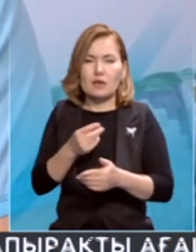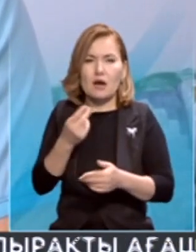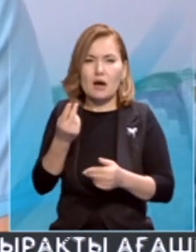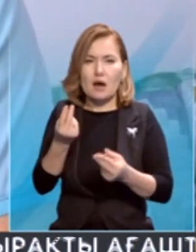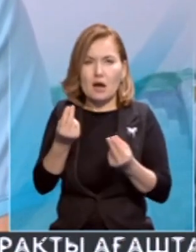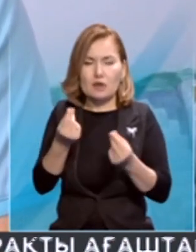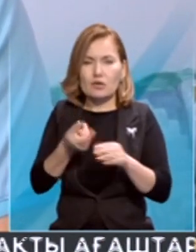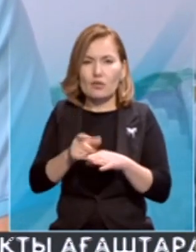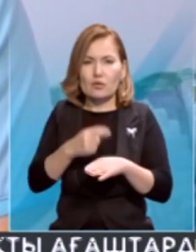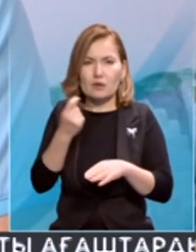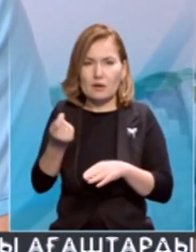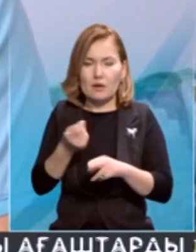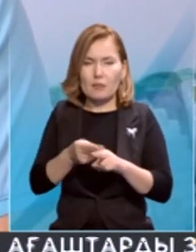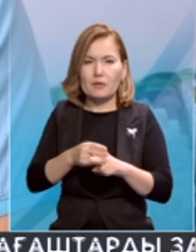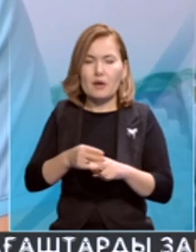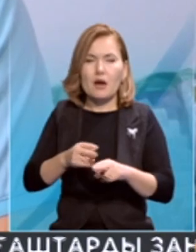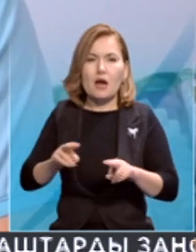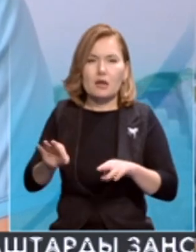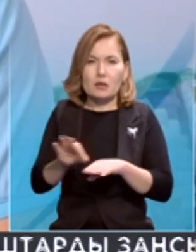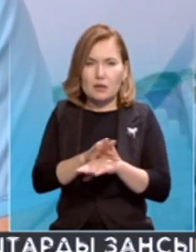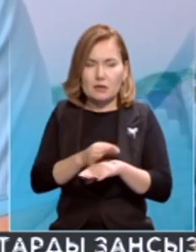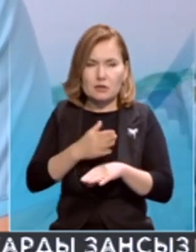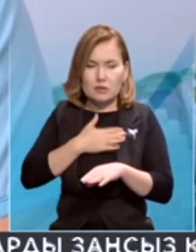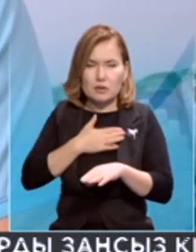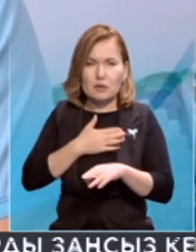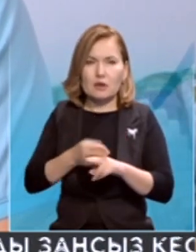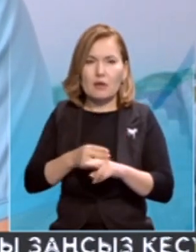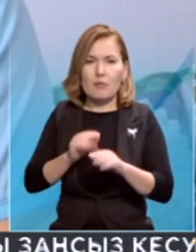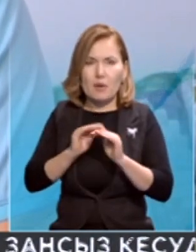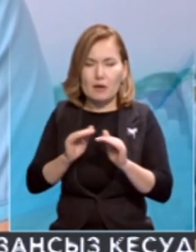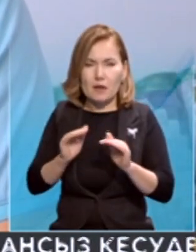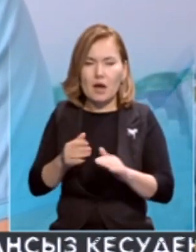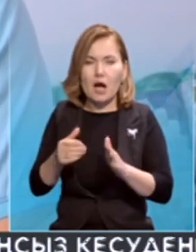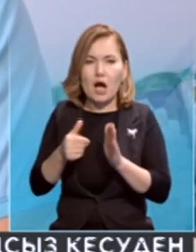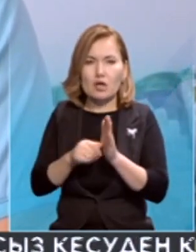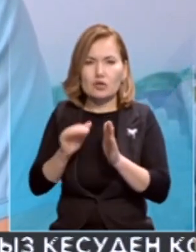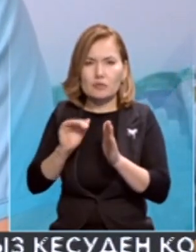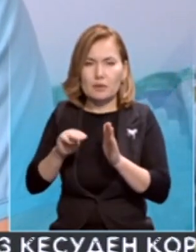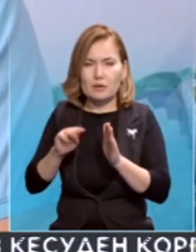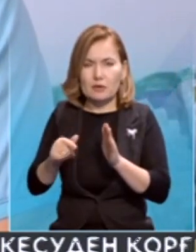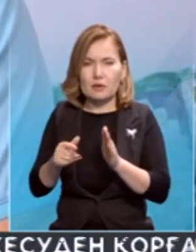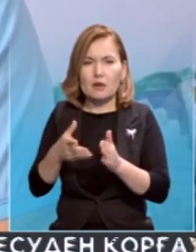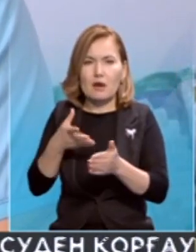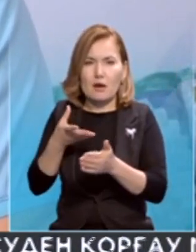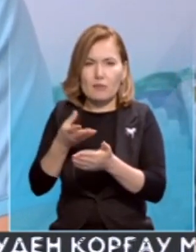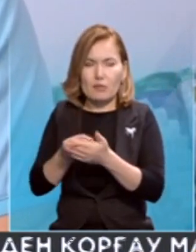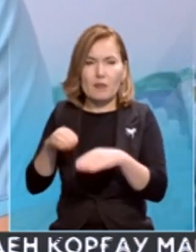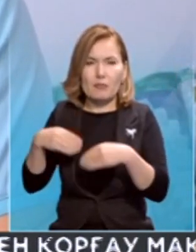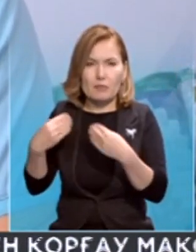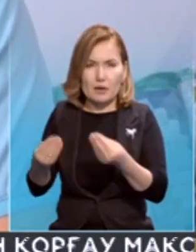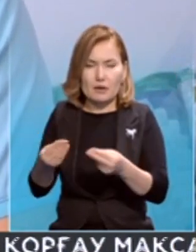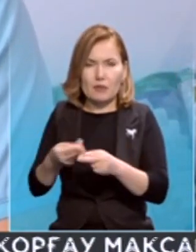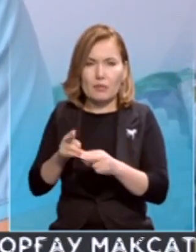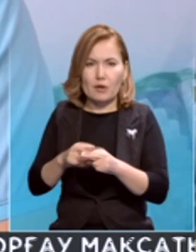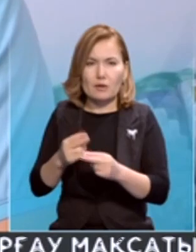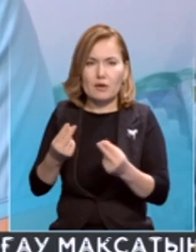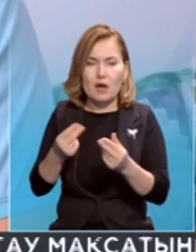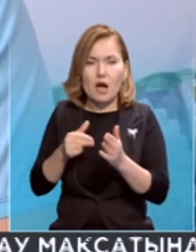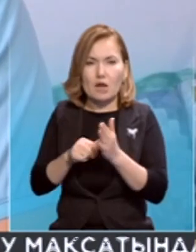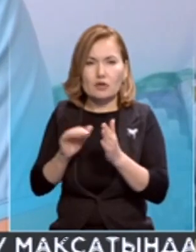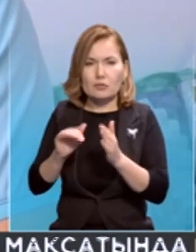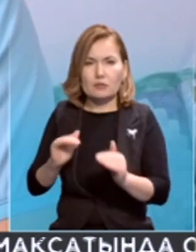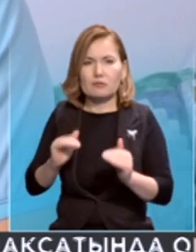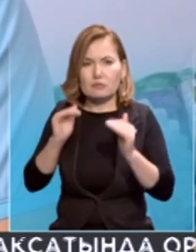келіншегім өзім баламызға келдік, 600 мың ақша берілді. Енді мен соны өзім ойлаймын, соны көтерсе